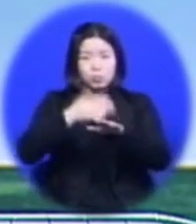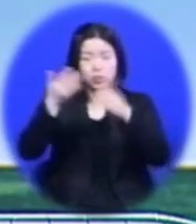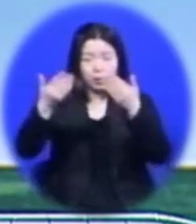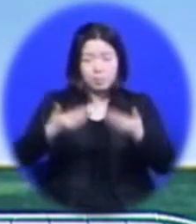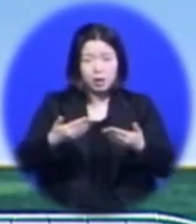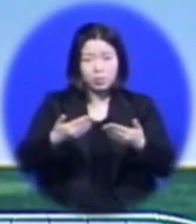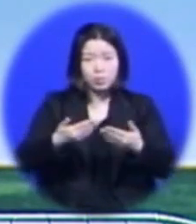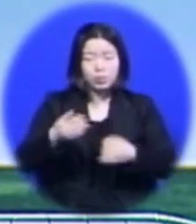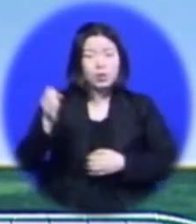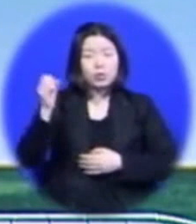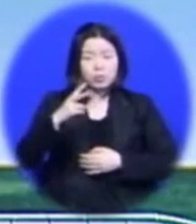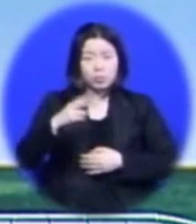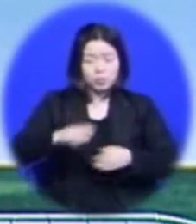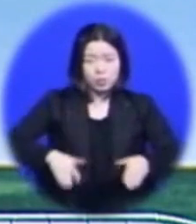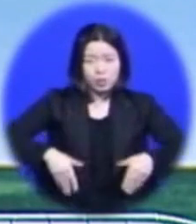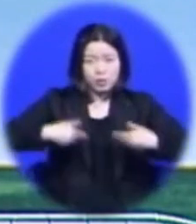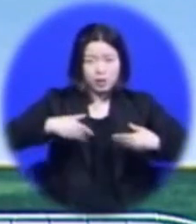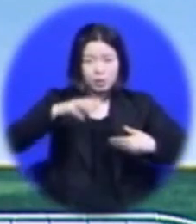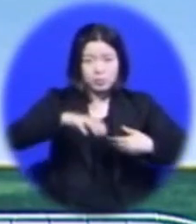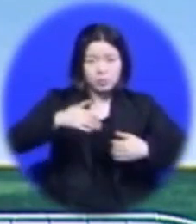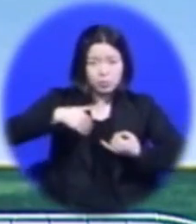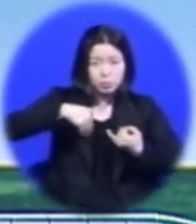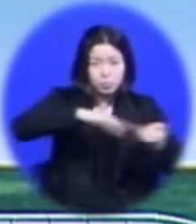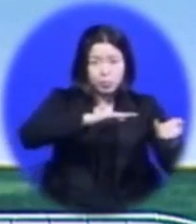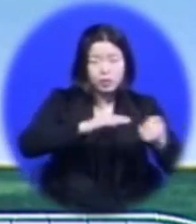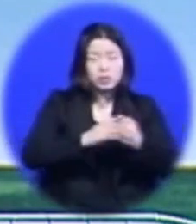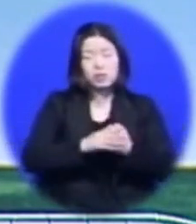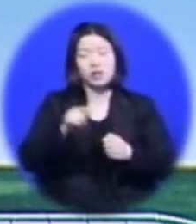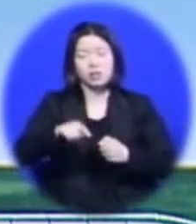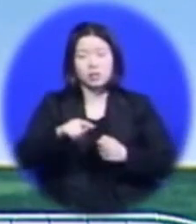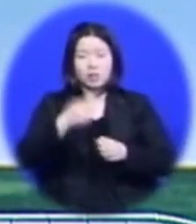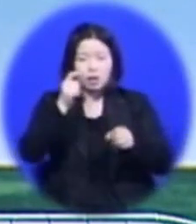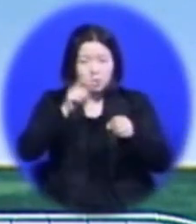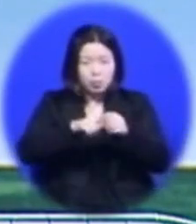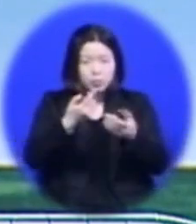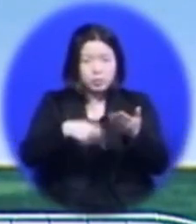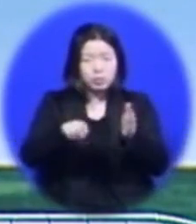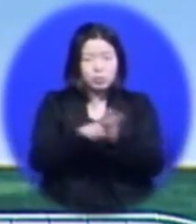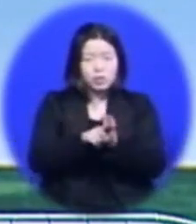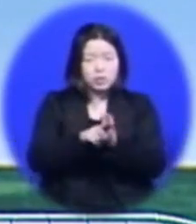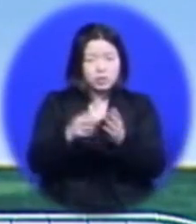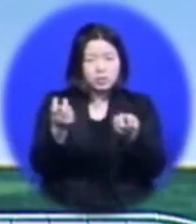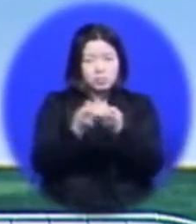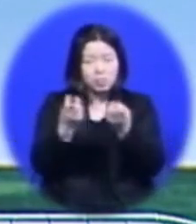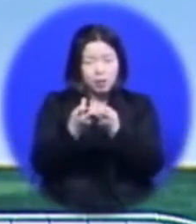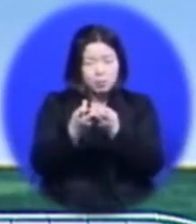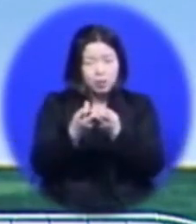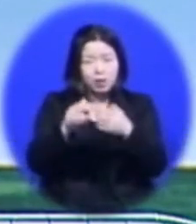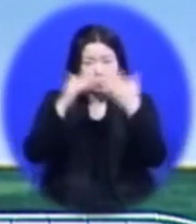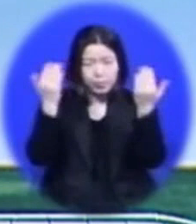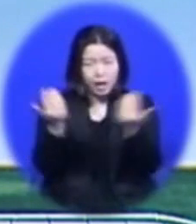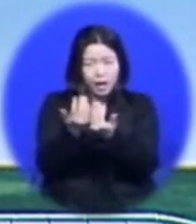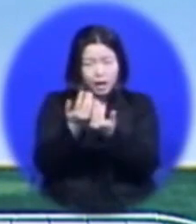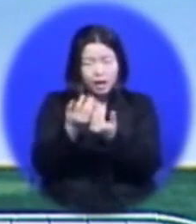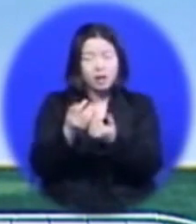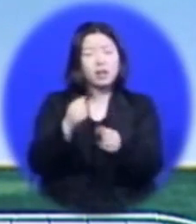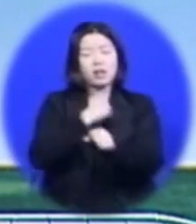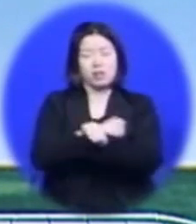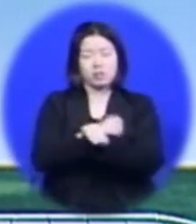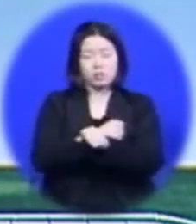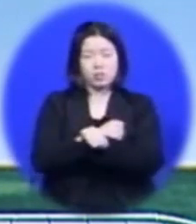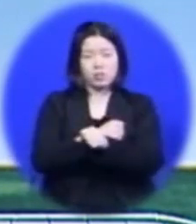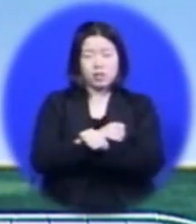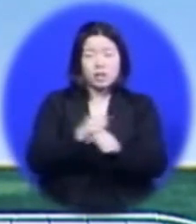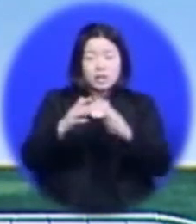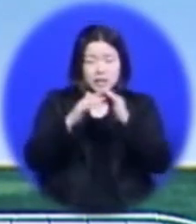그리고 난파되었는데 목적을 이루기 위해서는 수단 방법을 가리지 않았습니다. 무슨 짓이든지 다 했습니다.